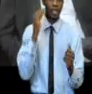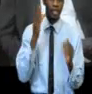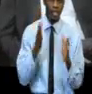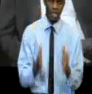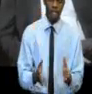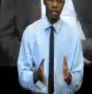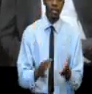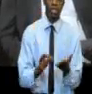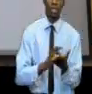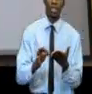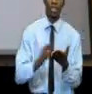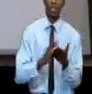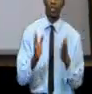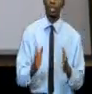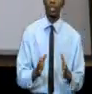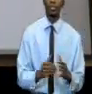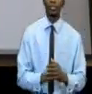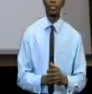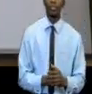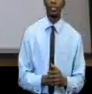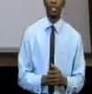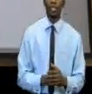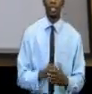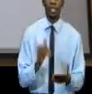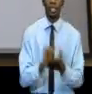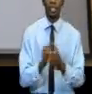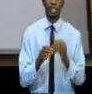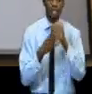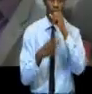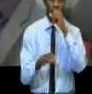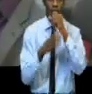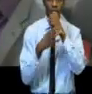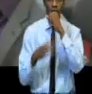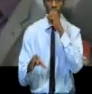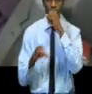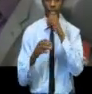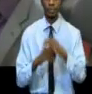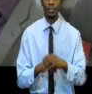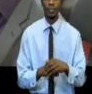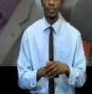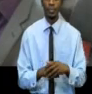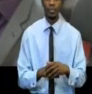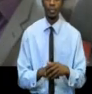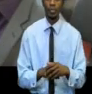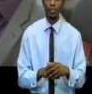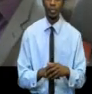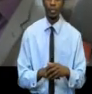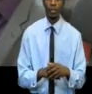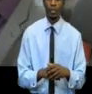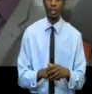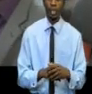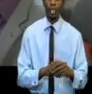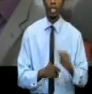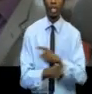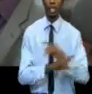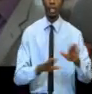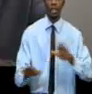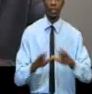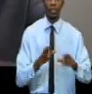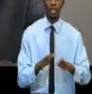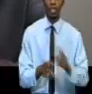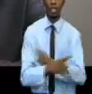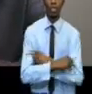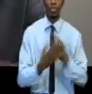la vulgarisation des procédures et conditions d'agrément au tableau de l'ONEC a eu lieu le mercredi 9 décembre à la